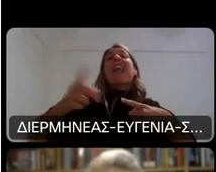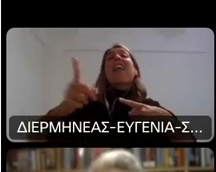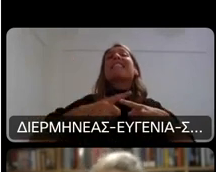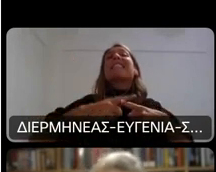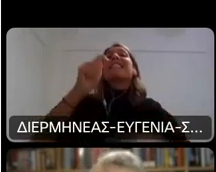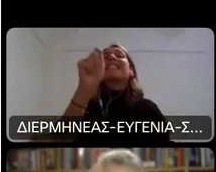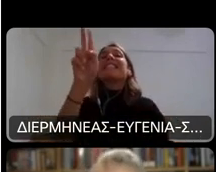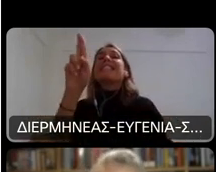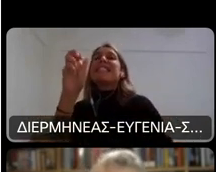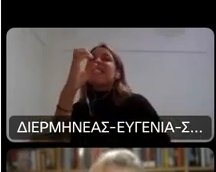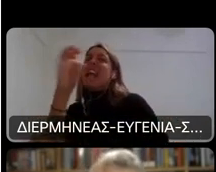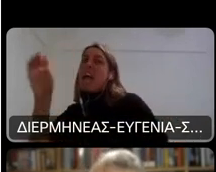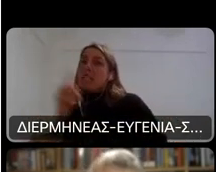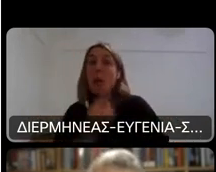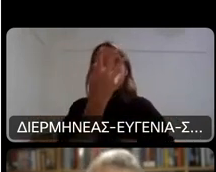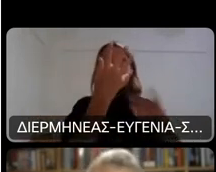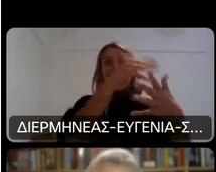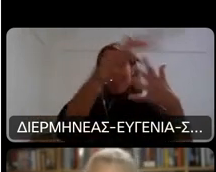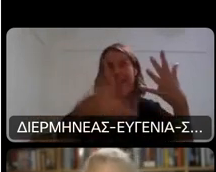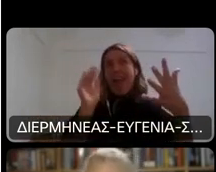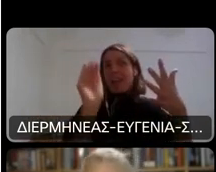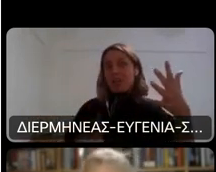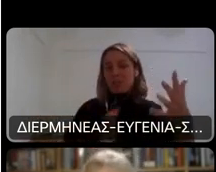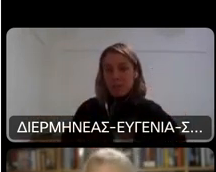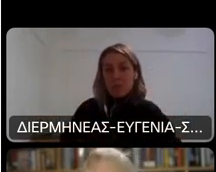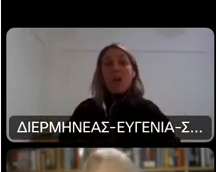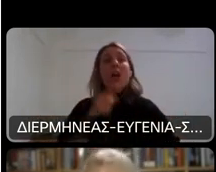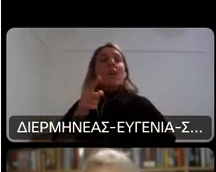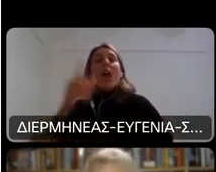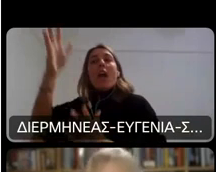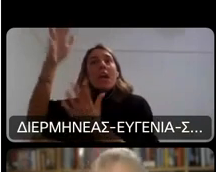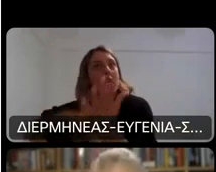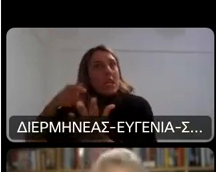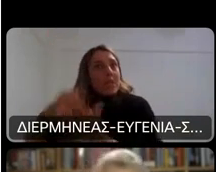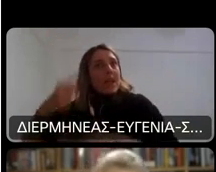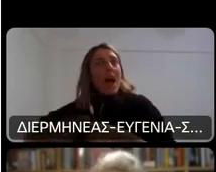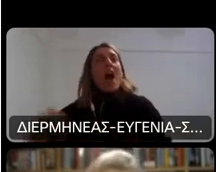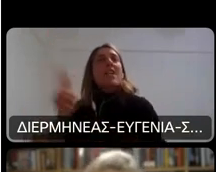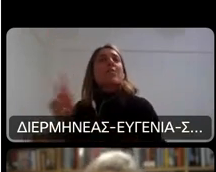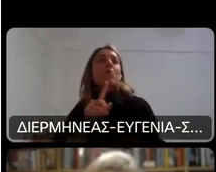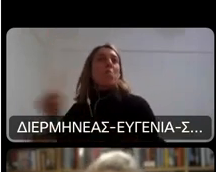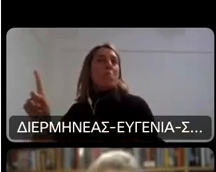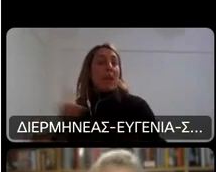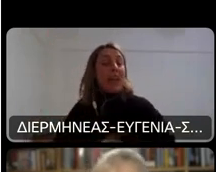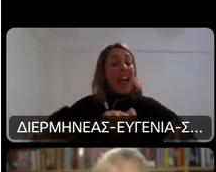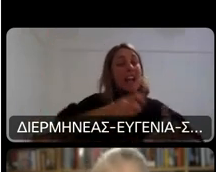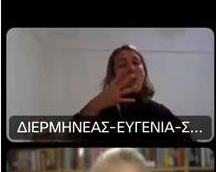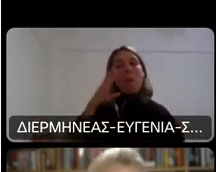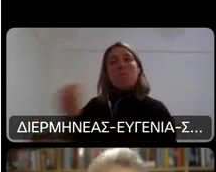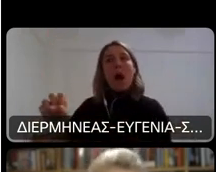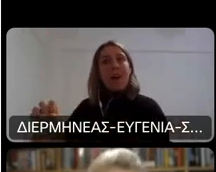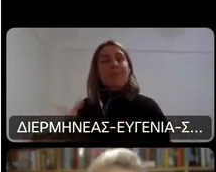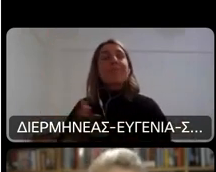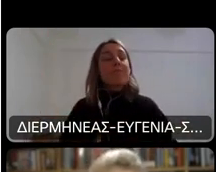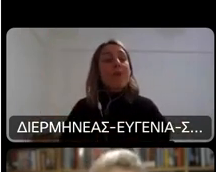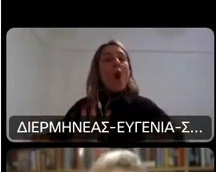με τα 5 ερωτήματα, και το επισημειωμένο σώμα ελληνικών αντιρατσιστικών κειμένων, το οποίο προέκυψε από την εφαρμογή ακριβώς της εργαλειοθήκης,